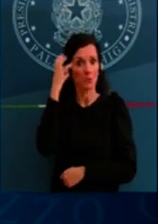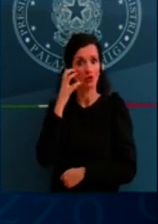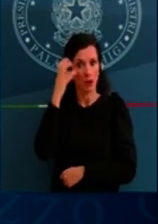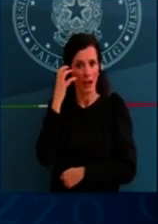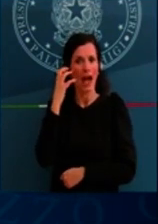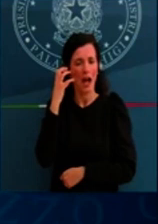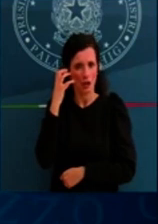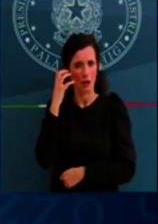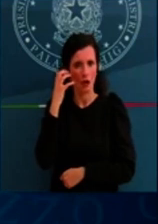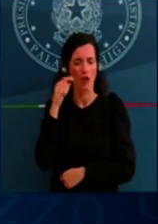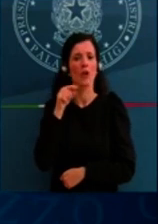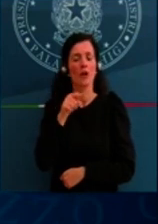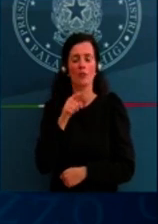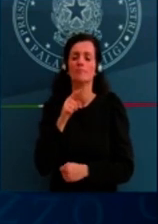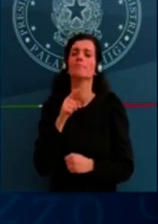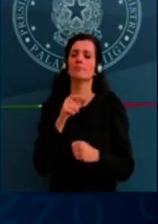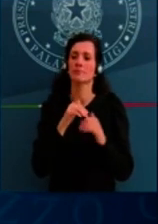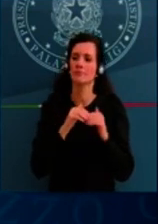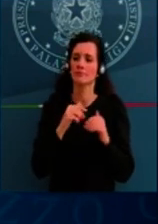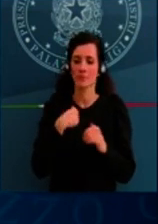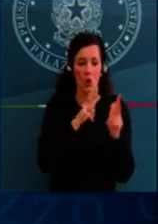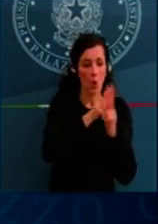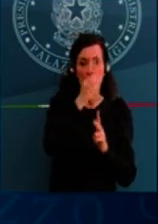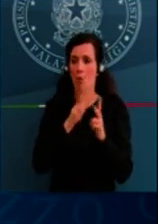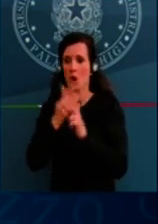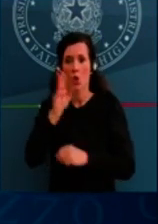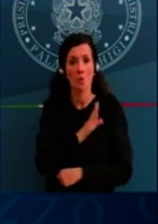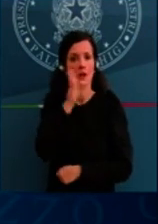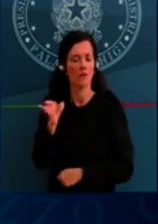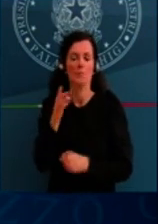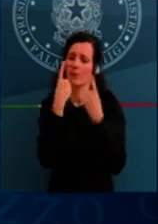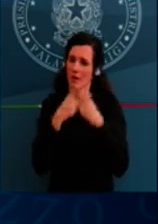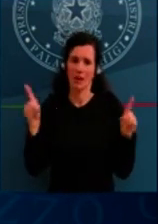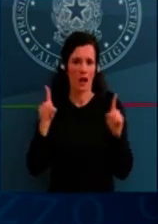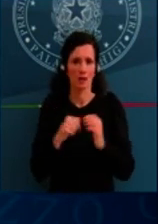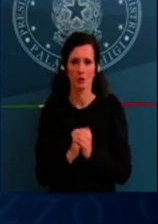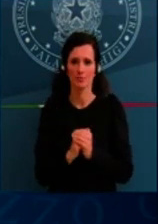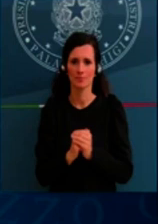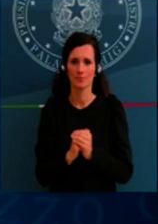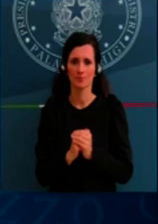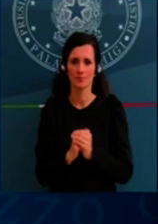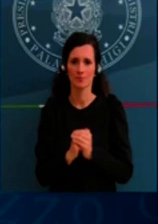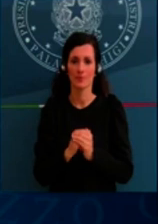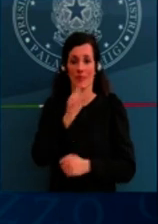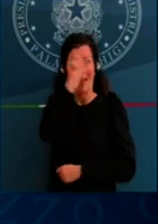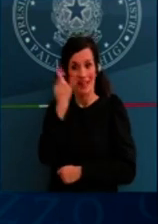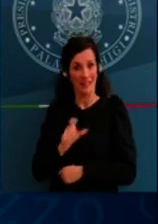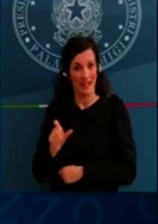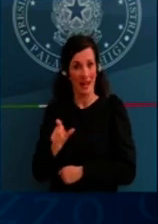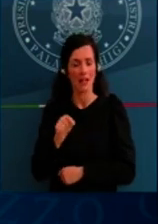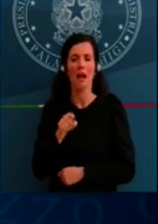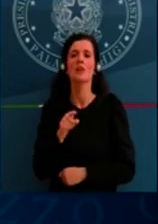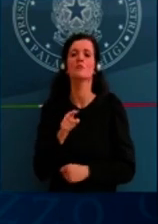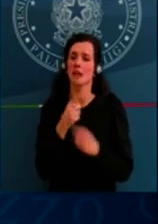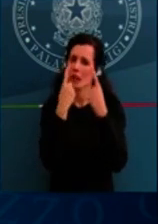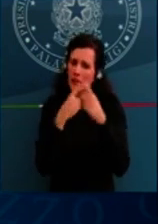resta il divieto di spostarsi dalle 22 alle 5 del mattino per capodanno però questo divieto